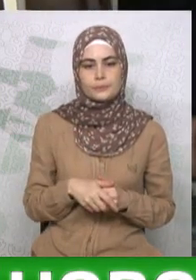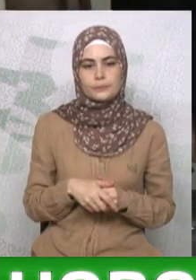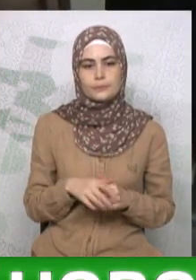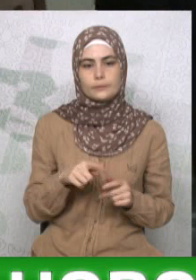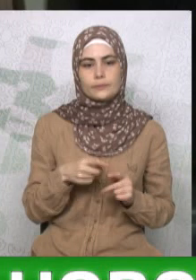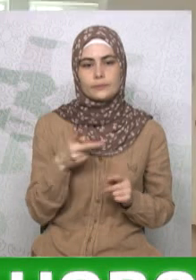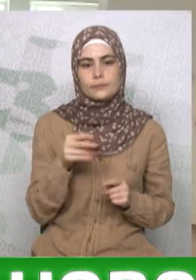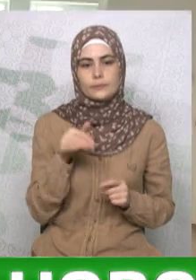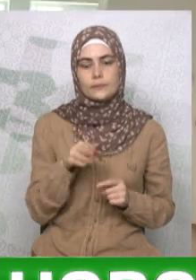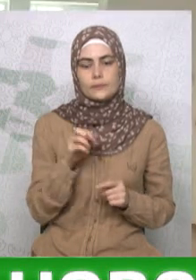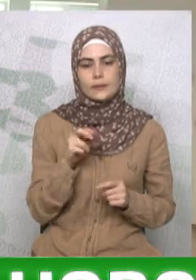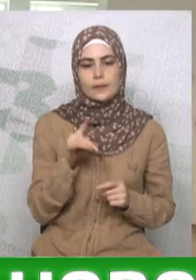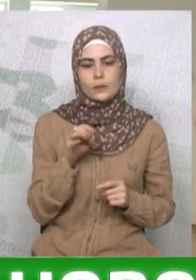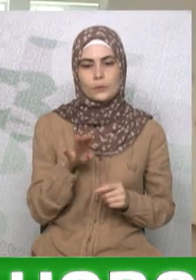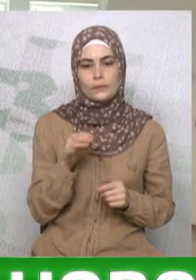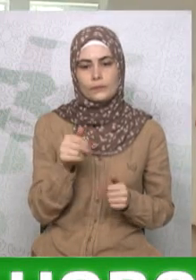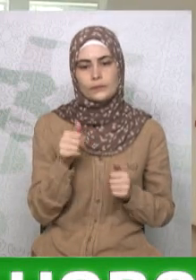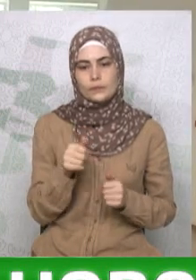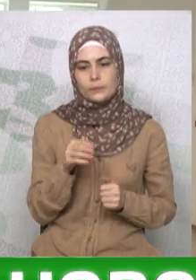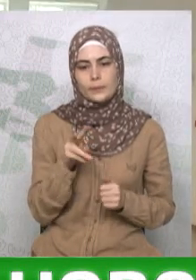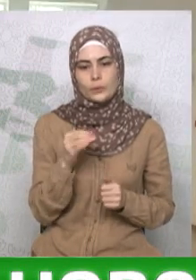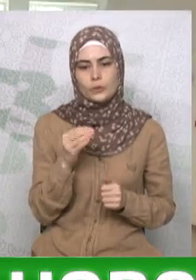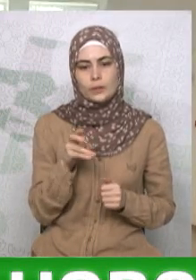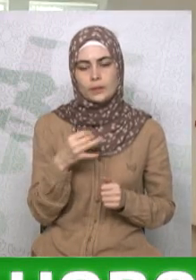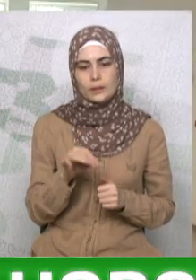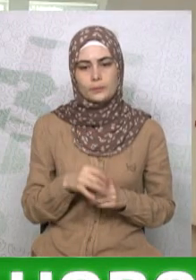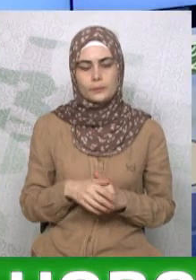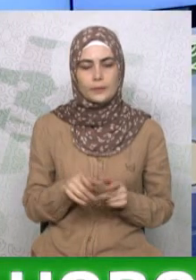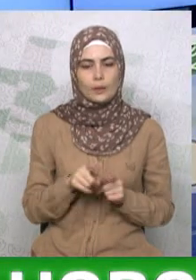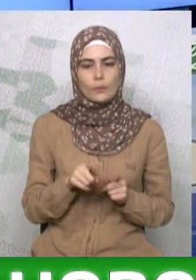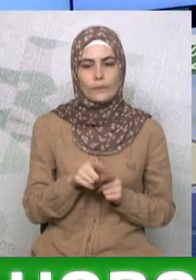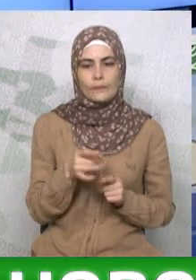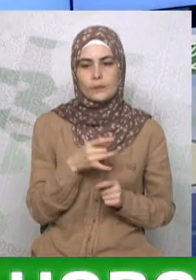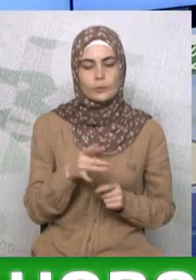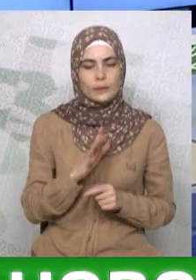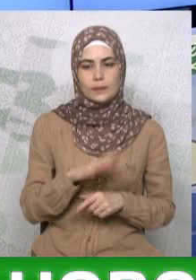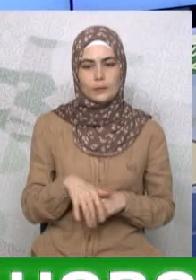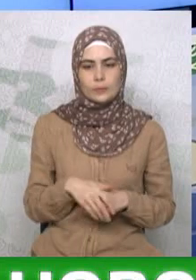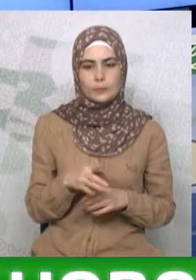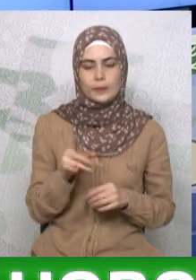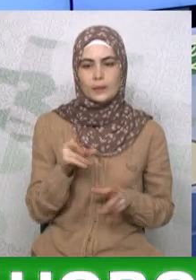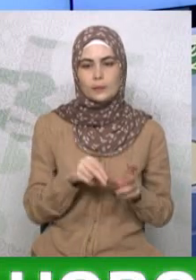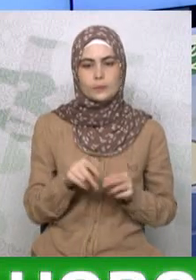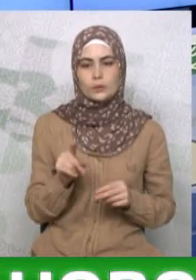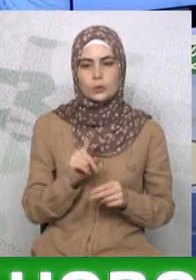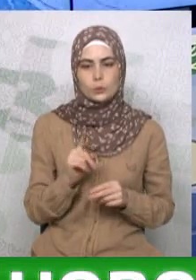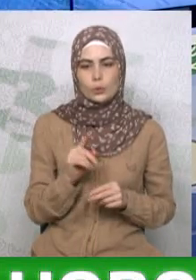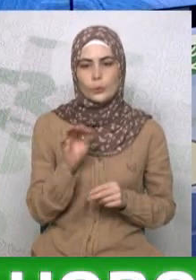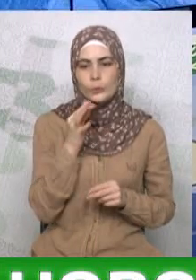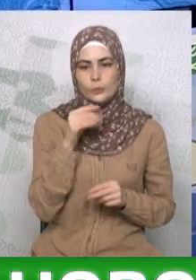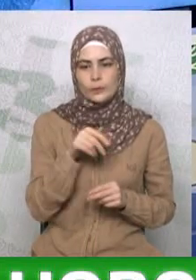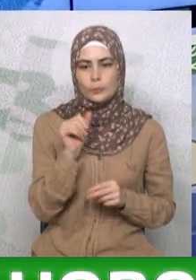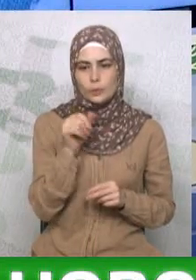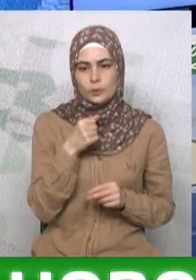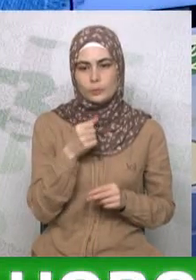2000 квадратных метров просто выставочных площадей. Такого еще в нашей республике не было. И мы надеемся, что уже осенью этого года